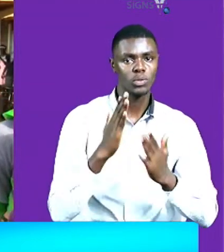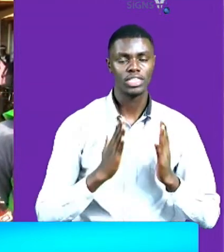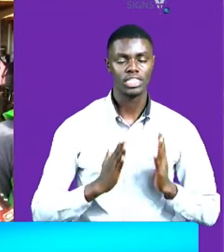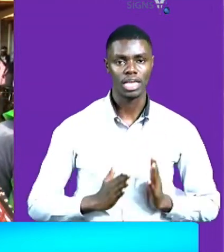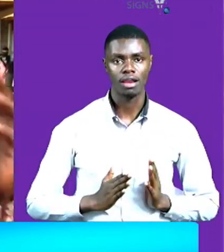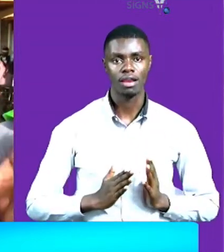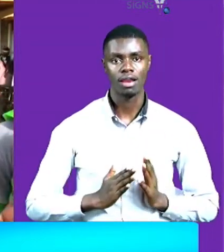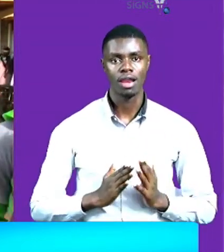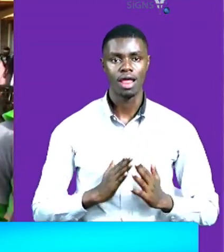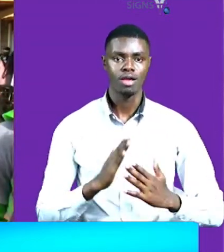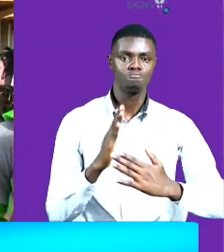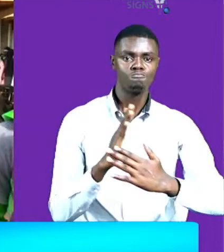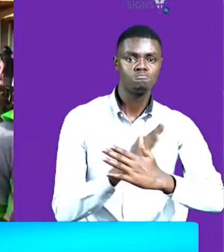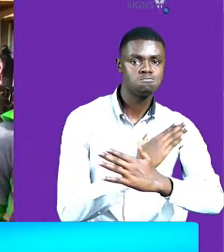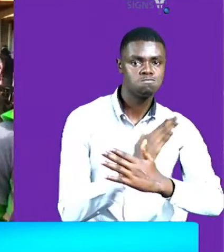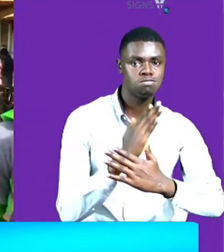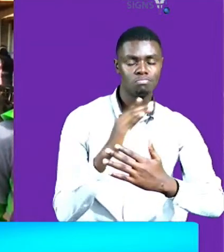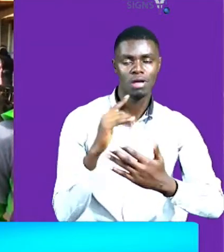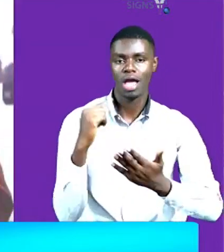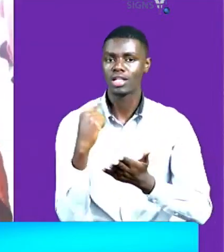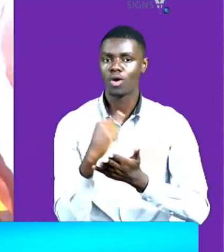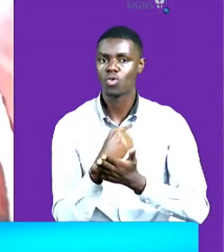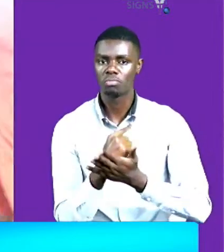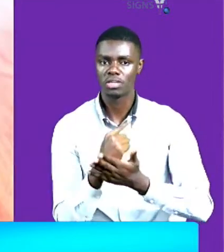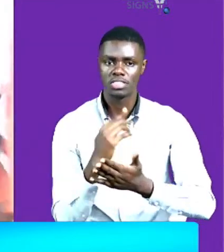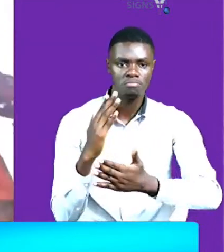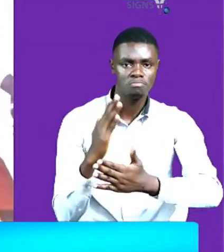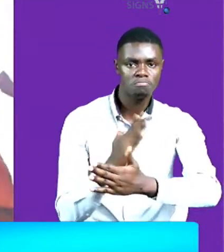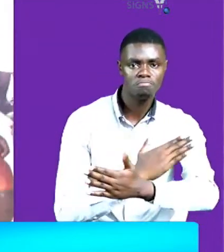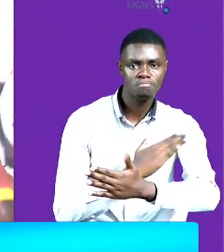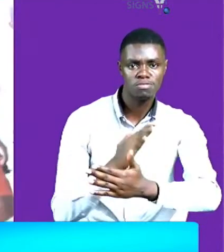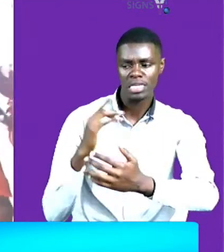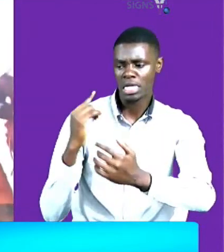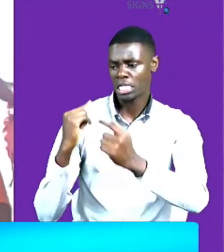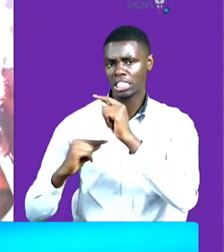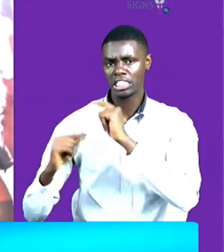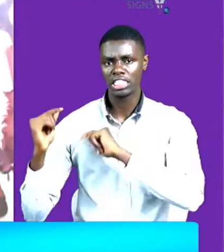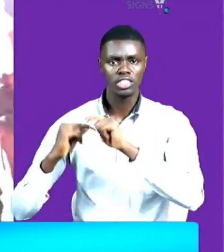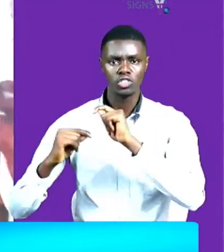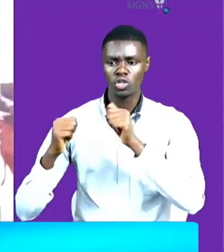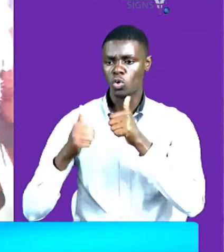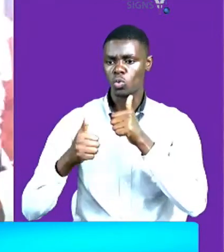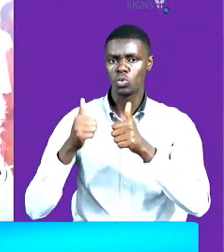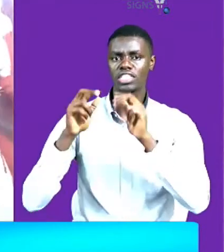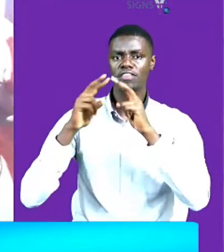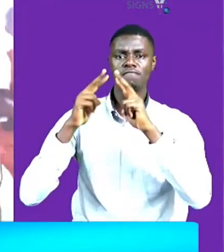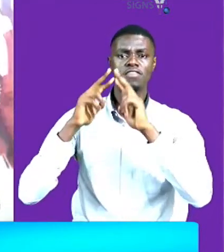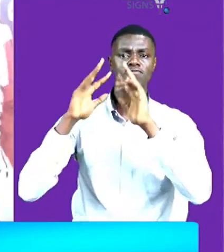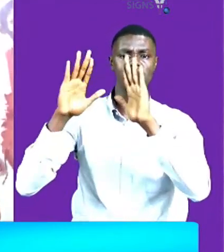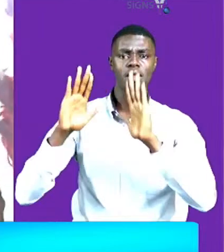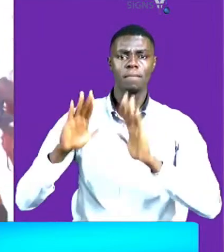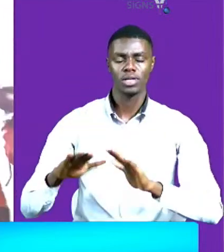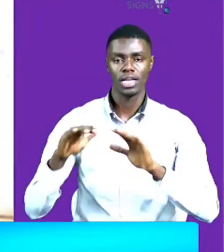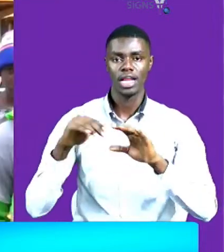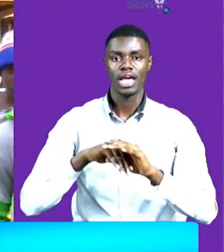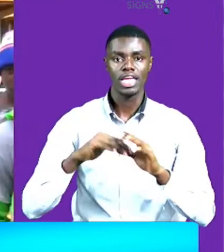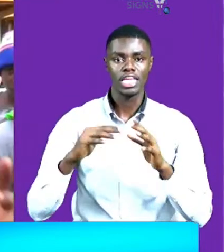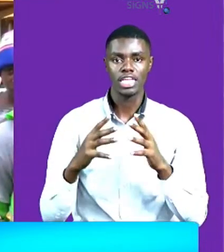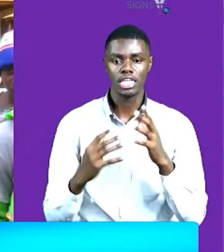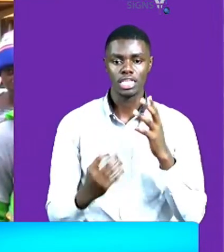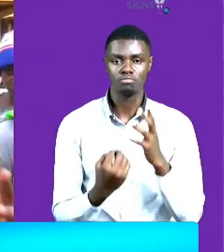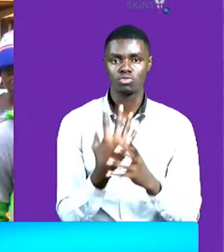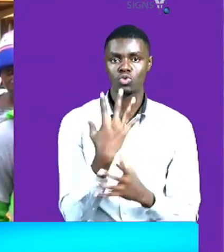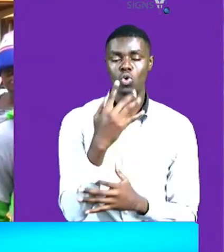nyimbo za gospel, nyimbo za utamaduni ambazo ni za maana sana katika kukuza vipaji zetu.